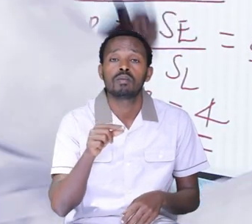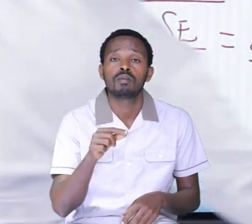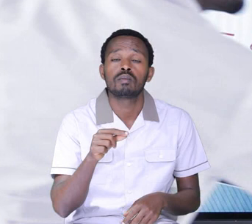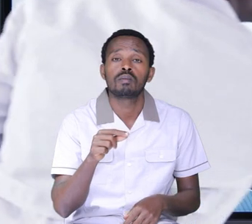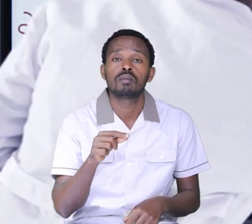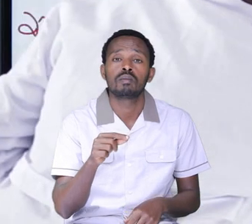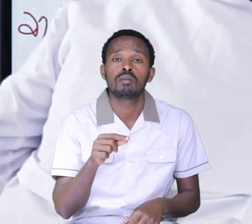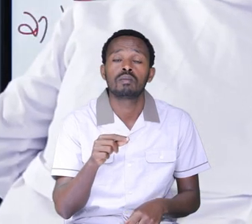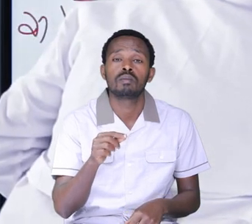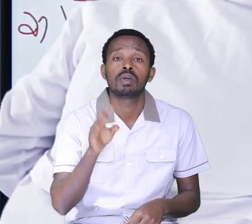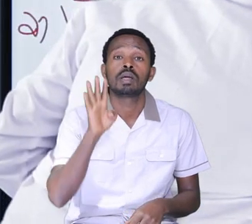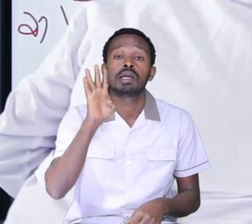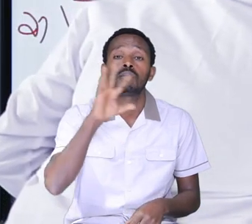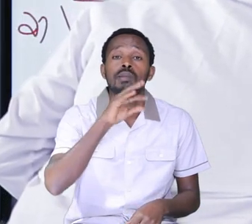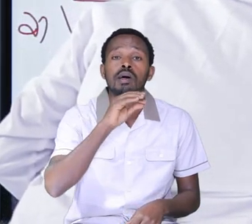baankenya